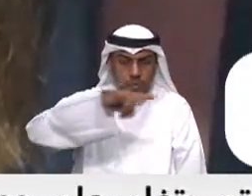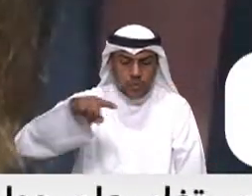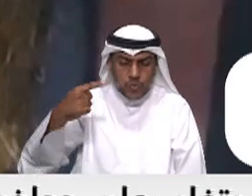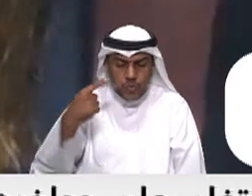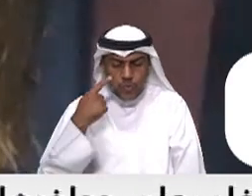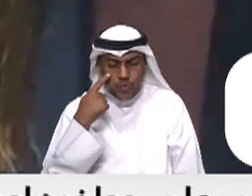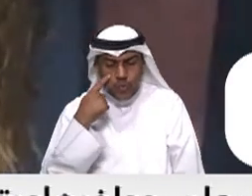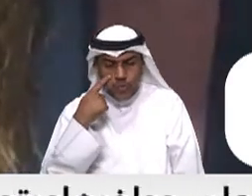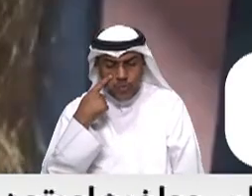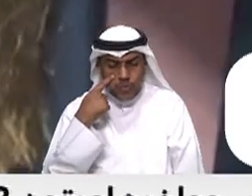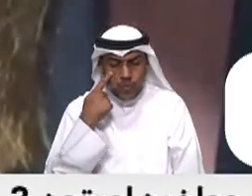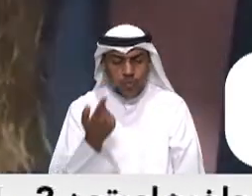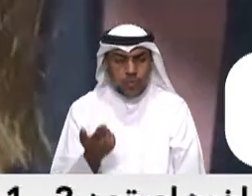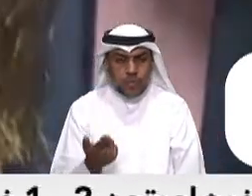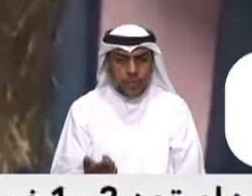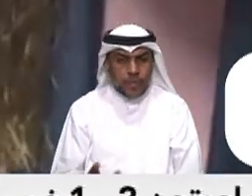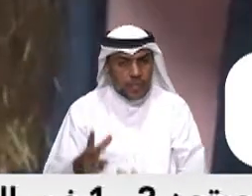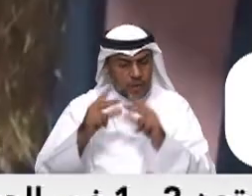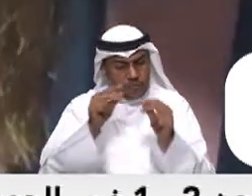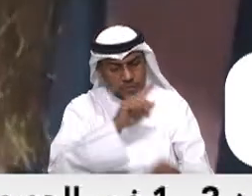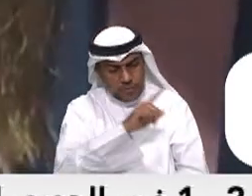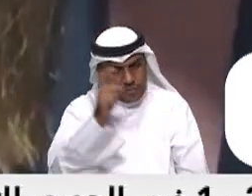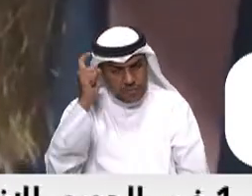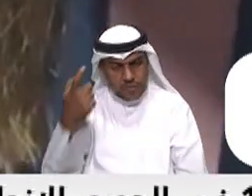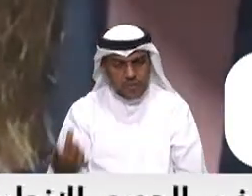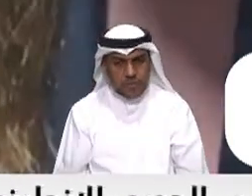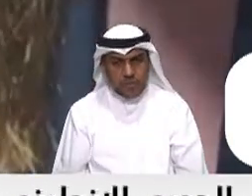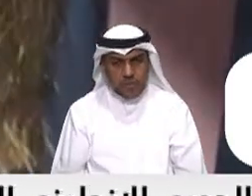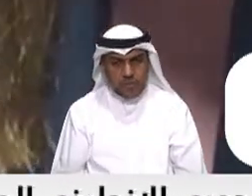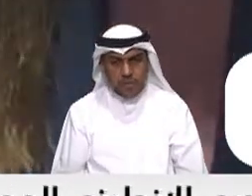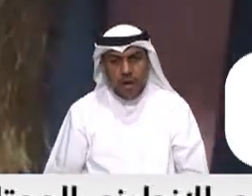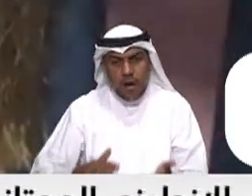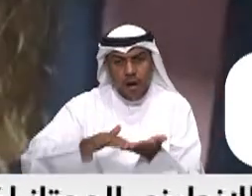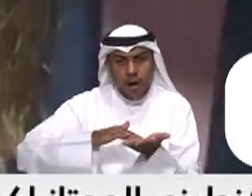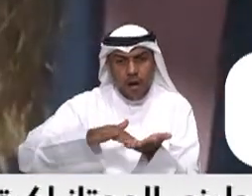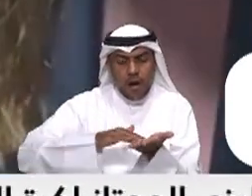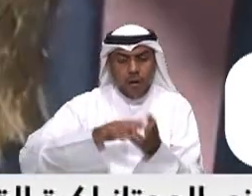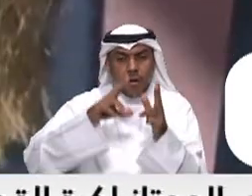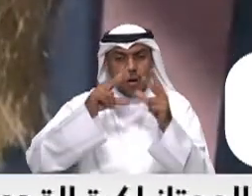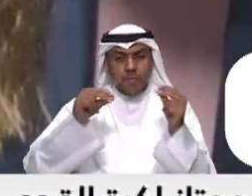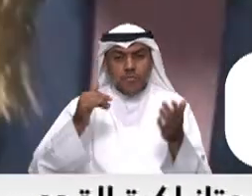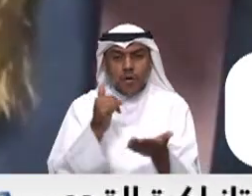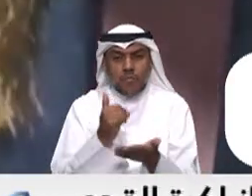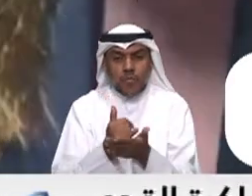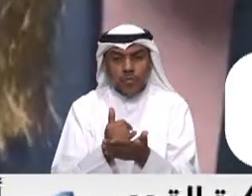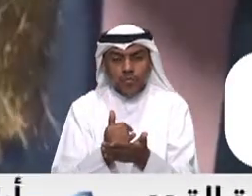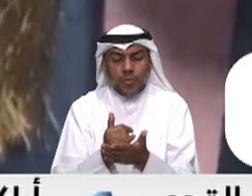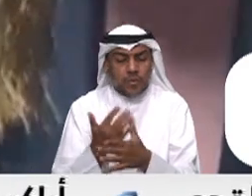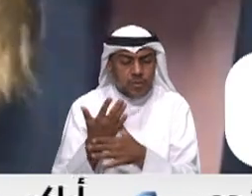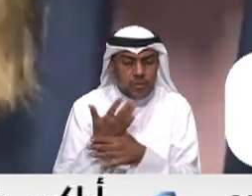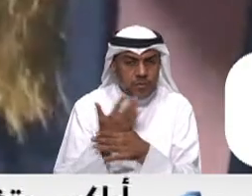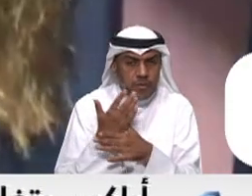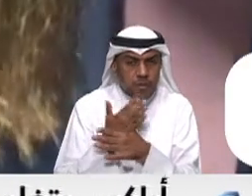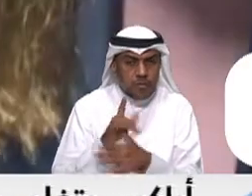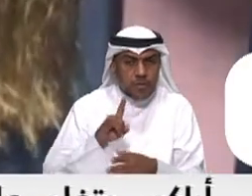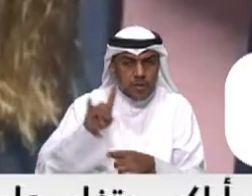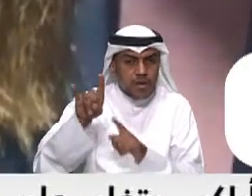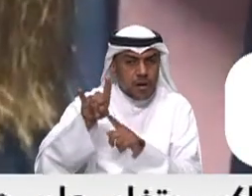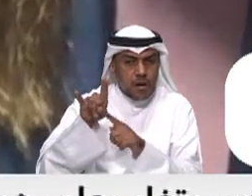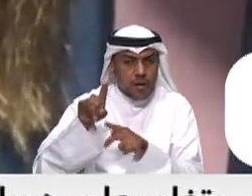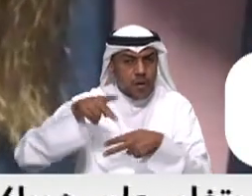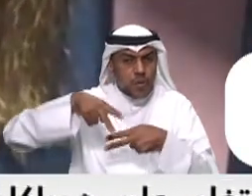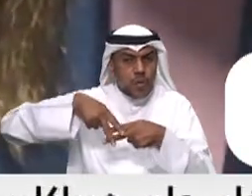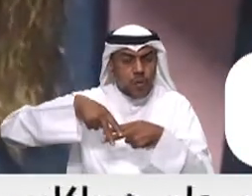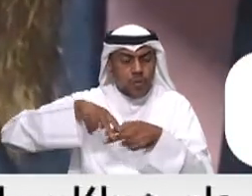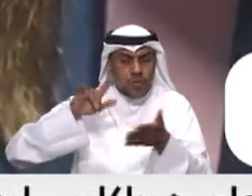شرفة السراي الحكومي، وهذا طبعا خرق للأجواء اللبنانية ولسيادة لبنان، وأيضا أمر لن تقبل فيه